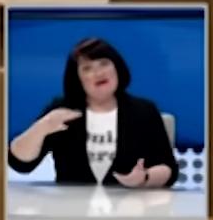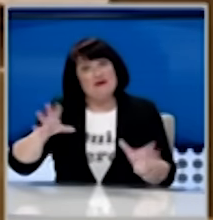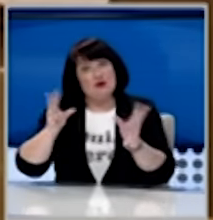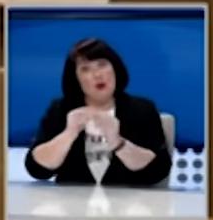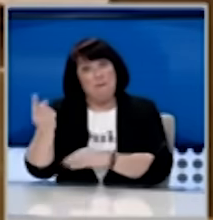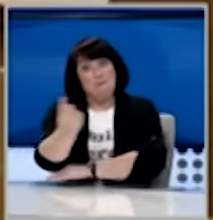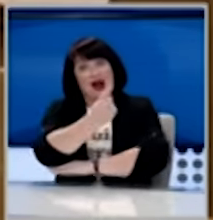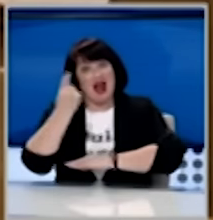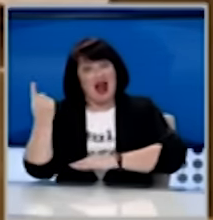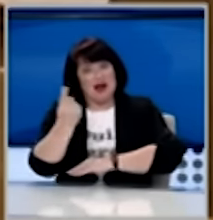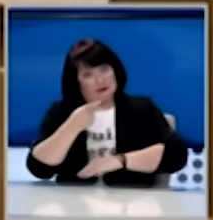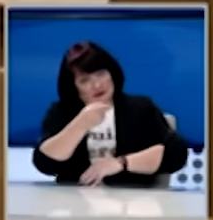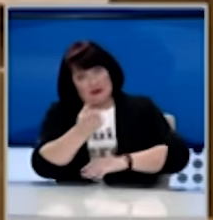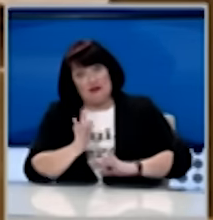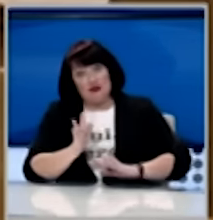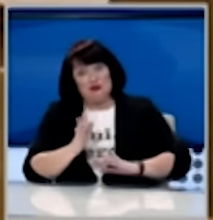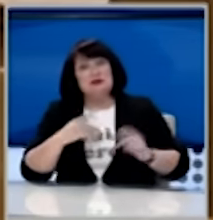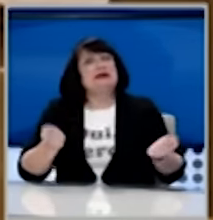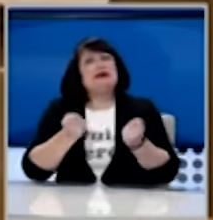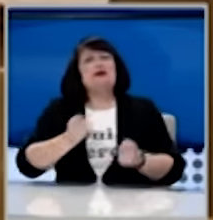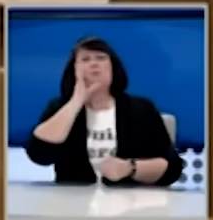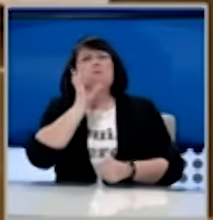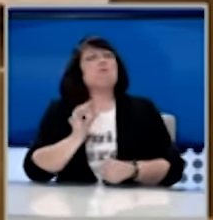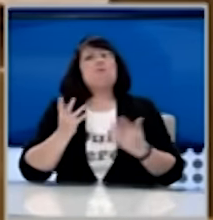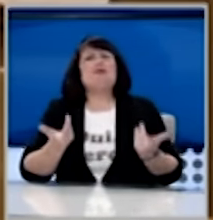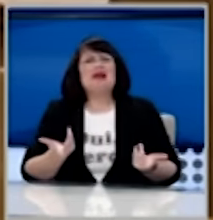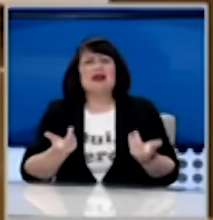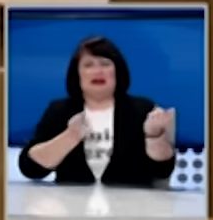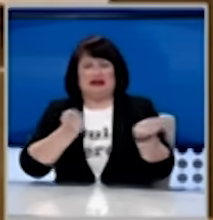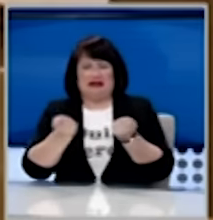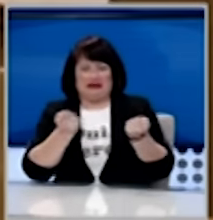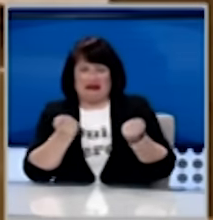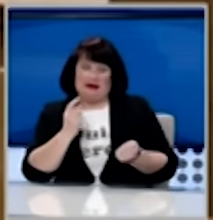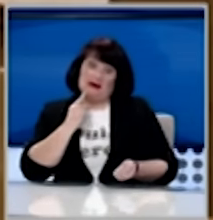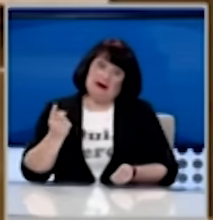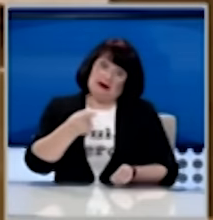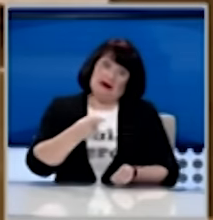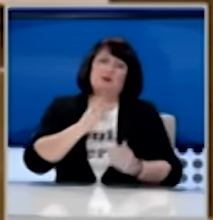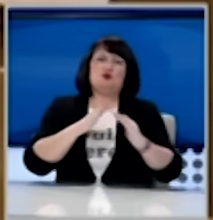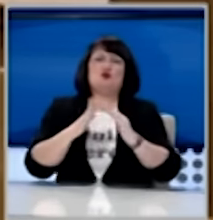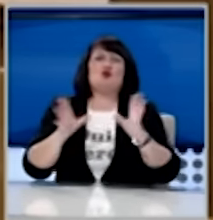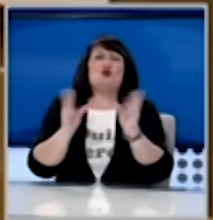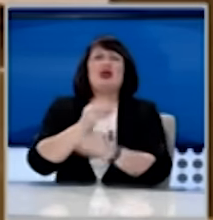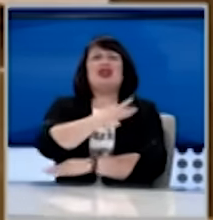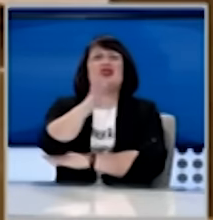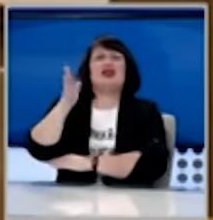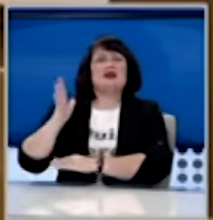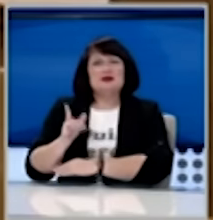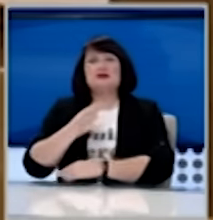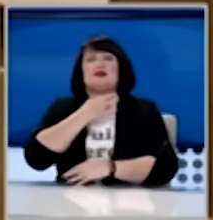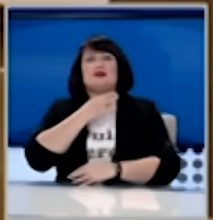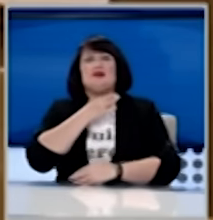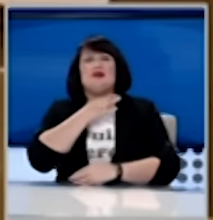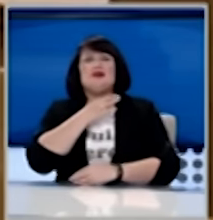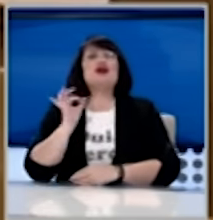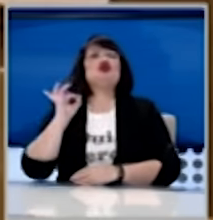περιβάλλον τι κάνετε στην ουσία υποτάσσεται την διαχείριση και προστασία των δασών στις ανάγκες και